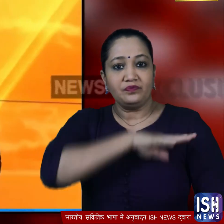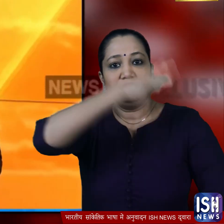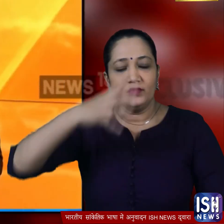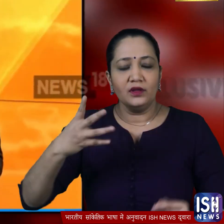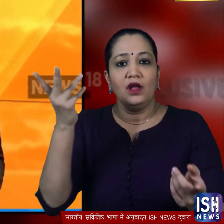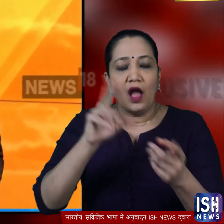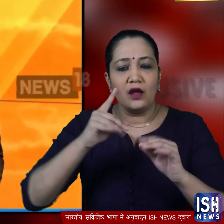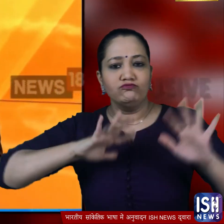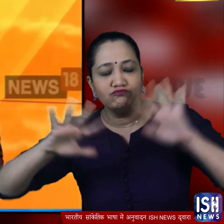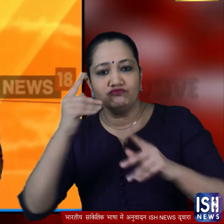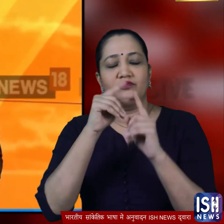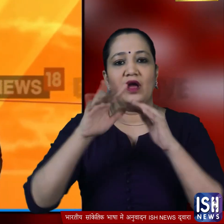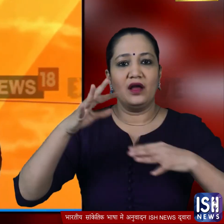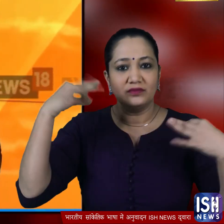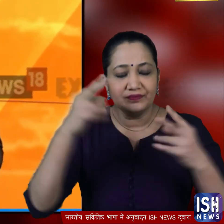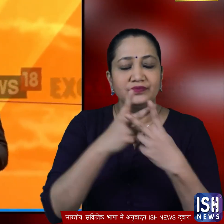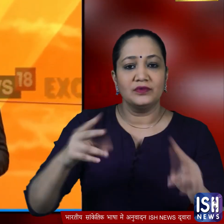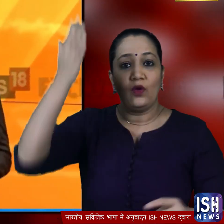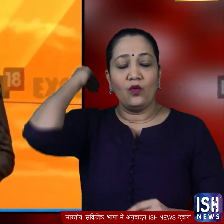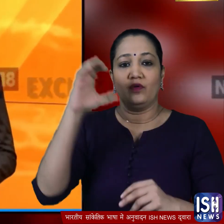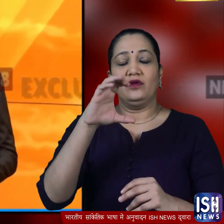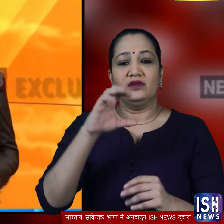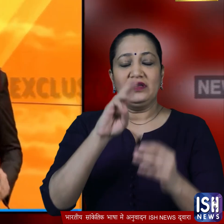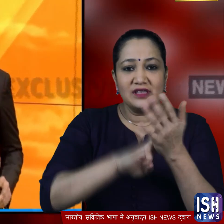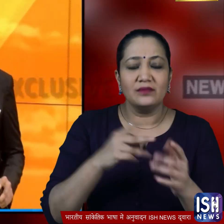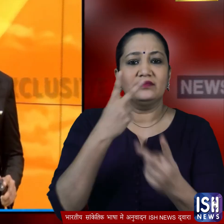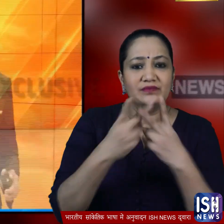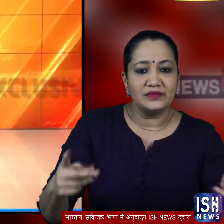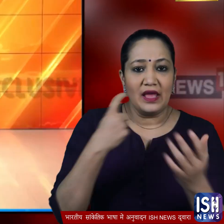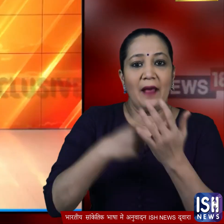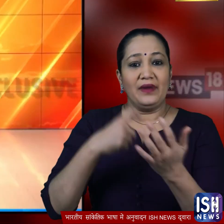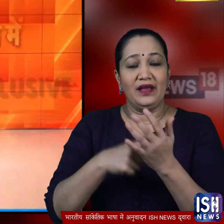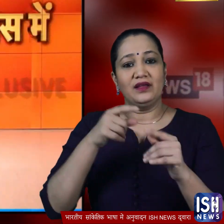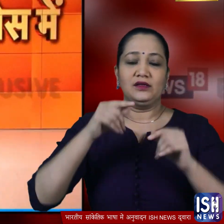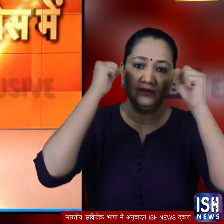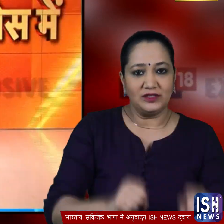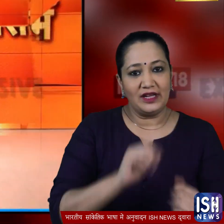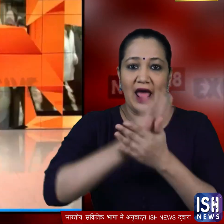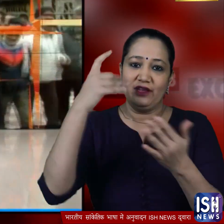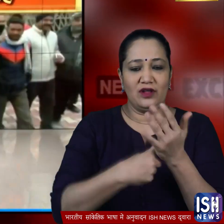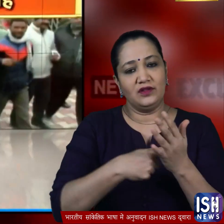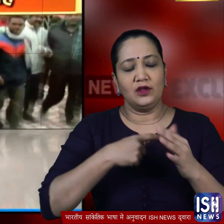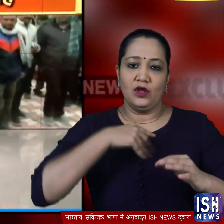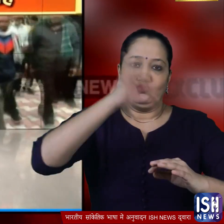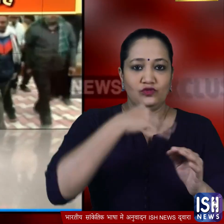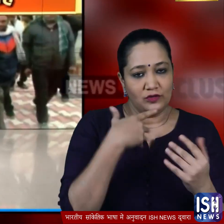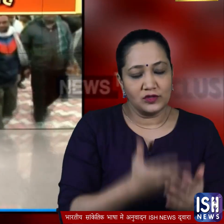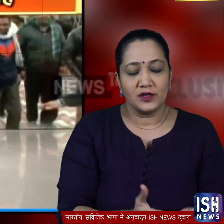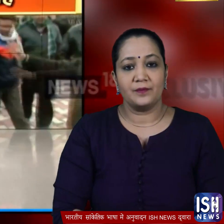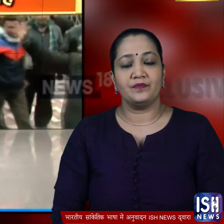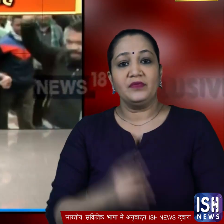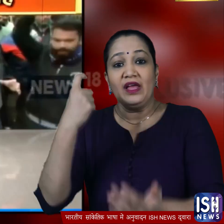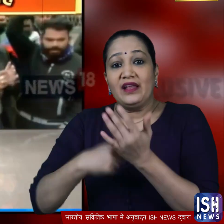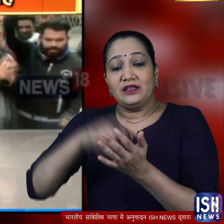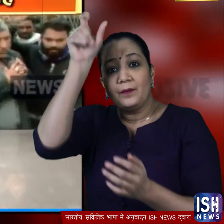कांग्रेस की कलह फिर खुलकर सामने आ गई। पूर्व मुख्यमंत्री हरीश रावत को रामनगर सीट से टिकट मिलने के बाद प्रदेश कांग्रेस के